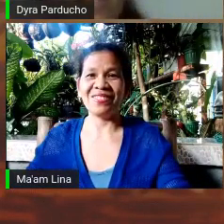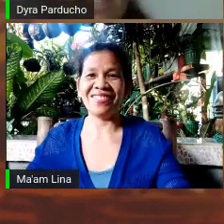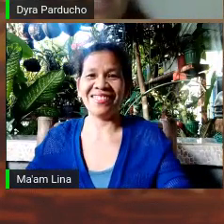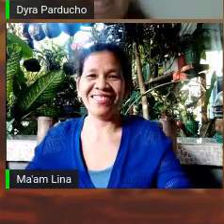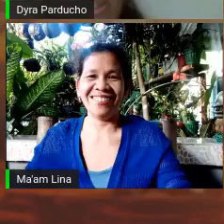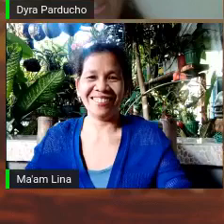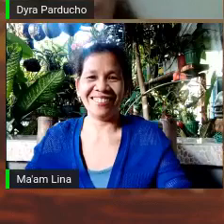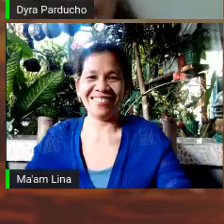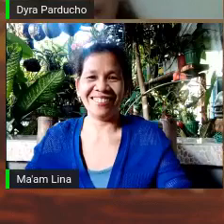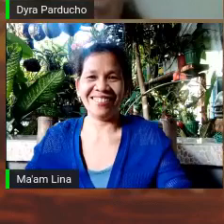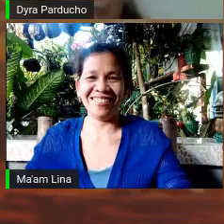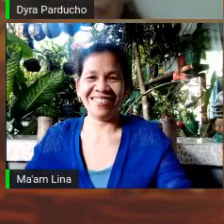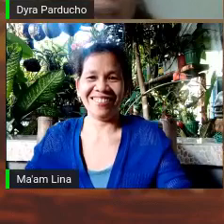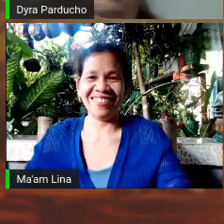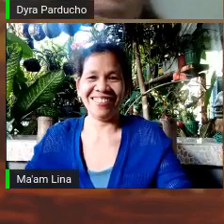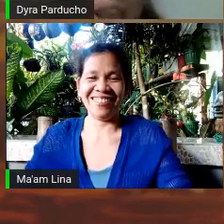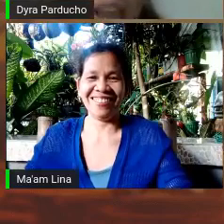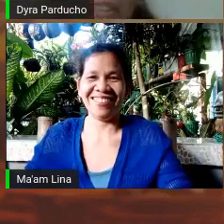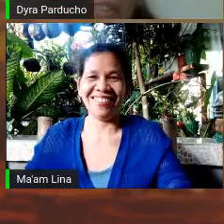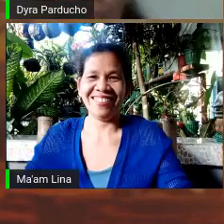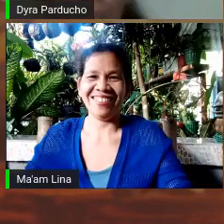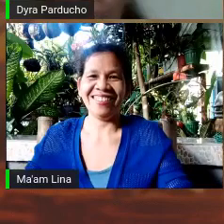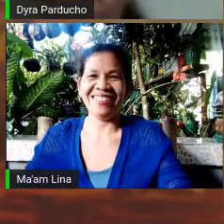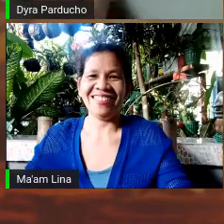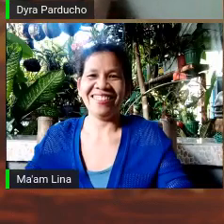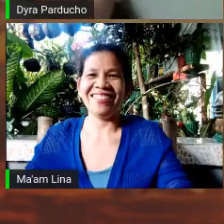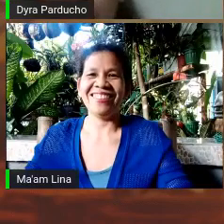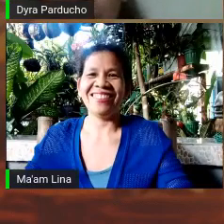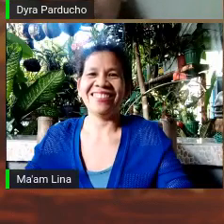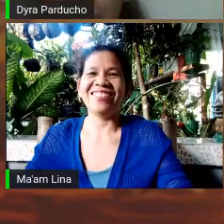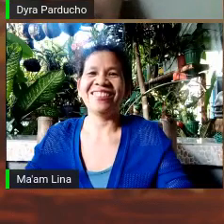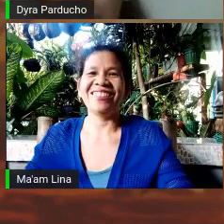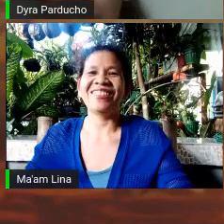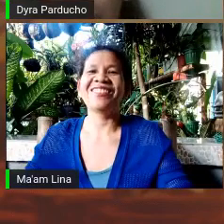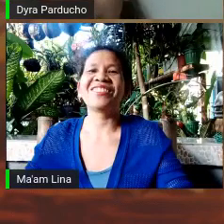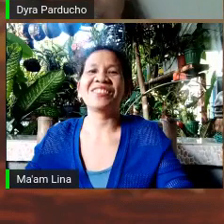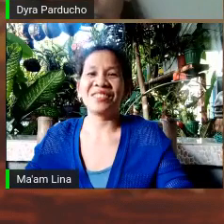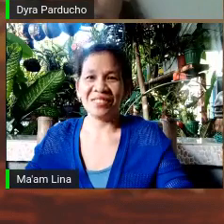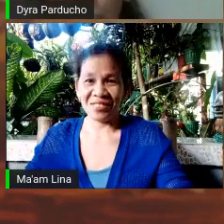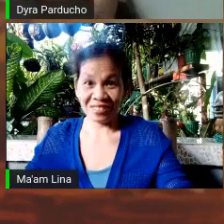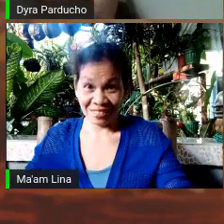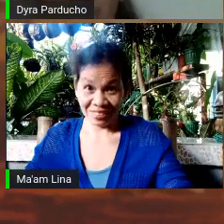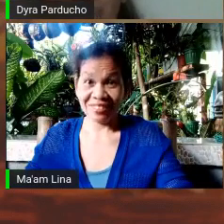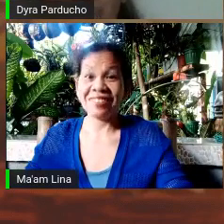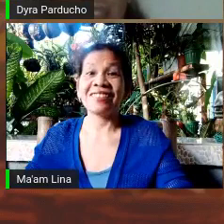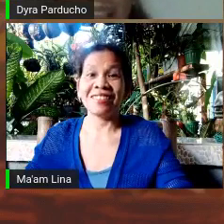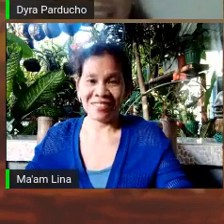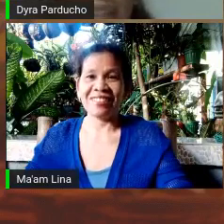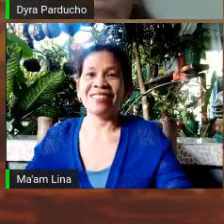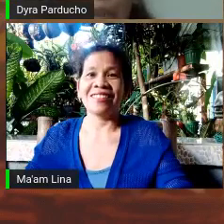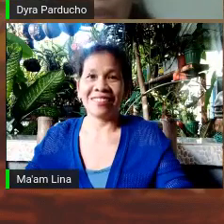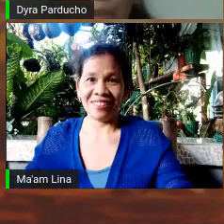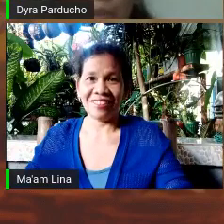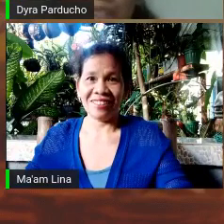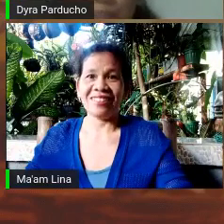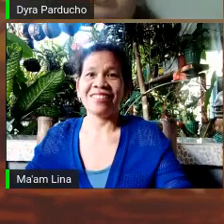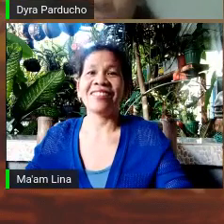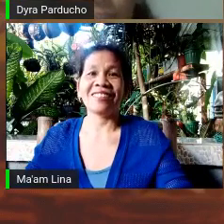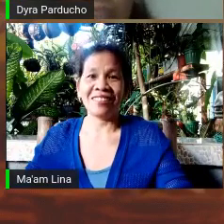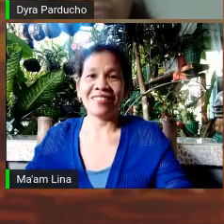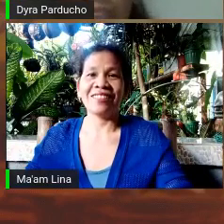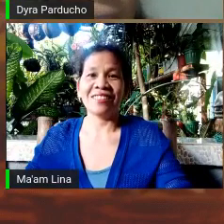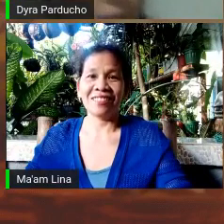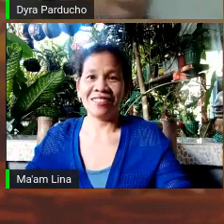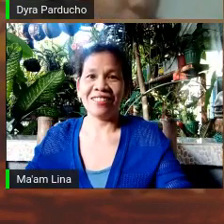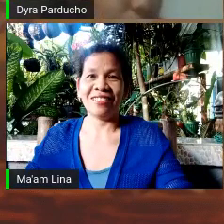so yung mga saserdote po, sa araw ng araw ng Day of Atonement, sila po ay magbibihis ng